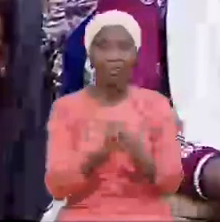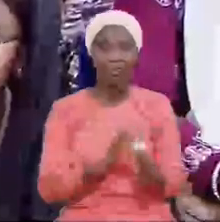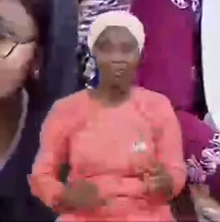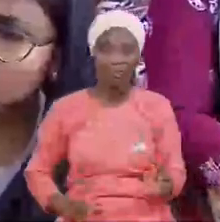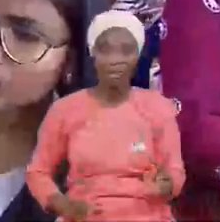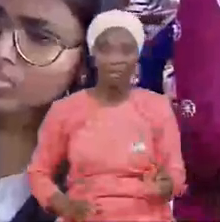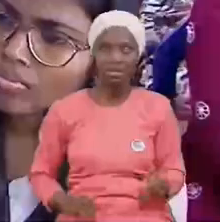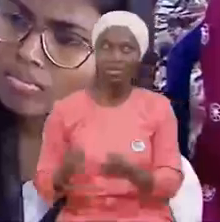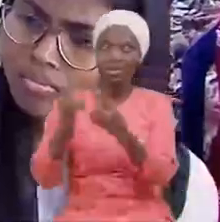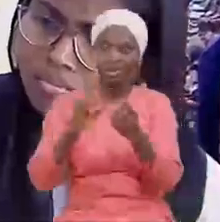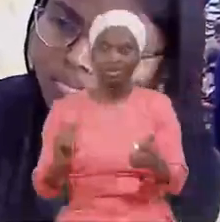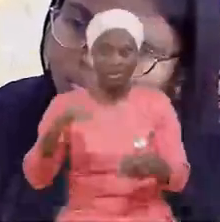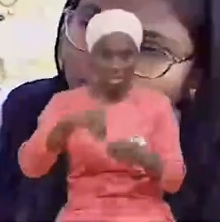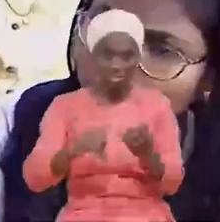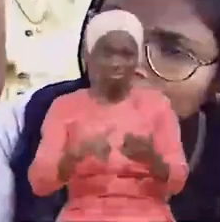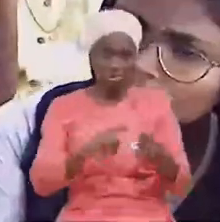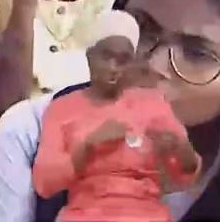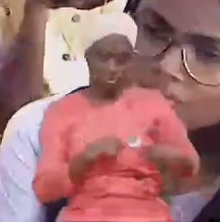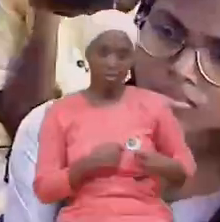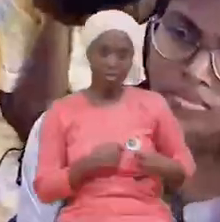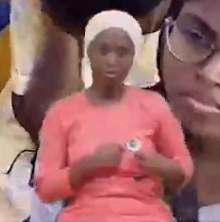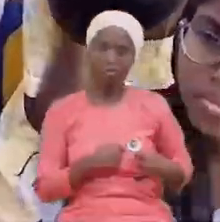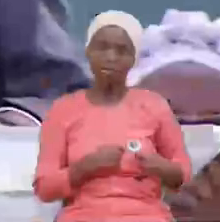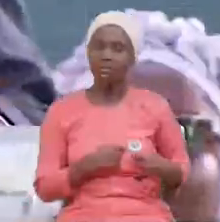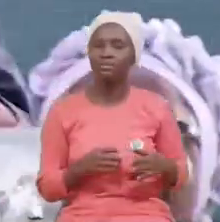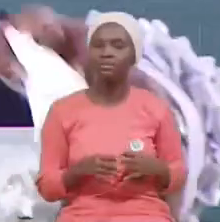Avec Christ venant dans le cœur,